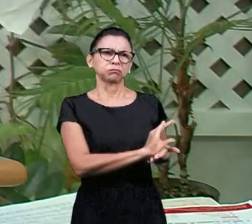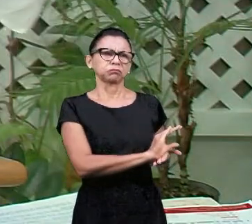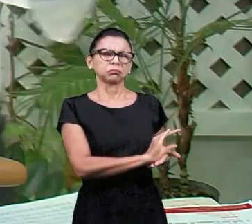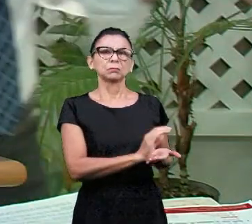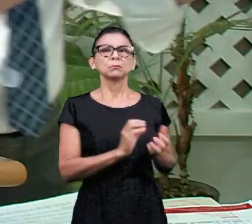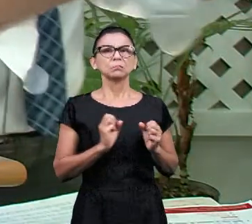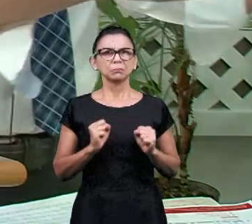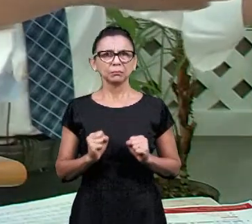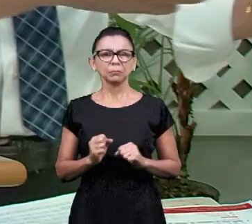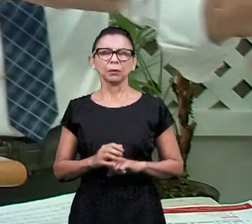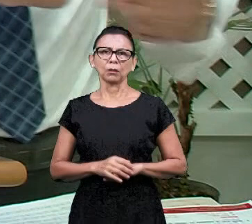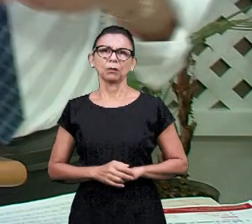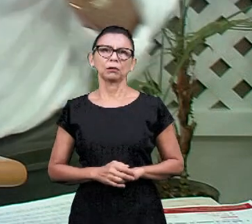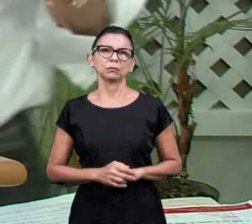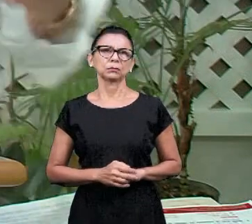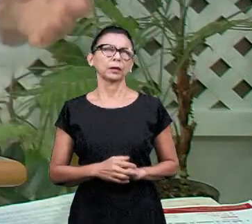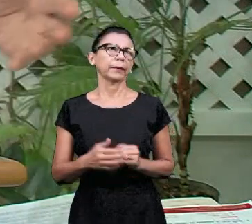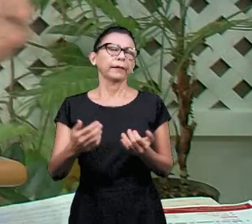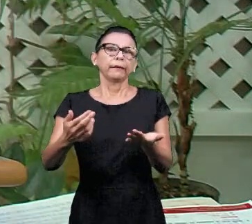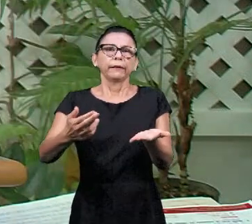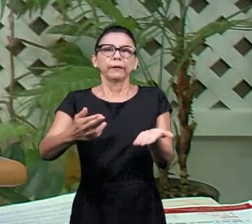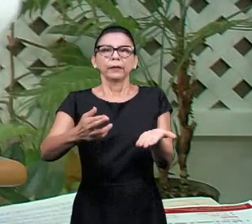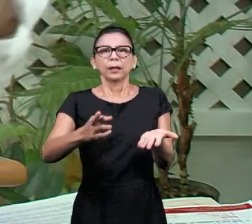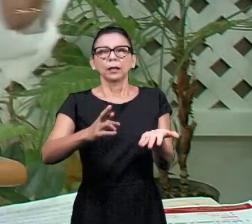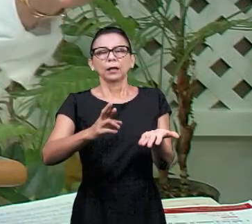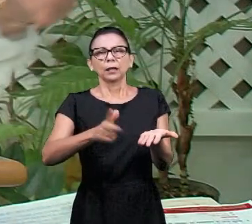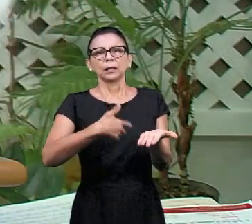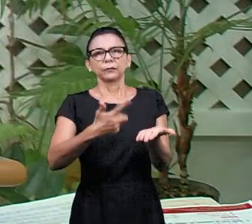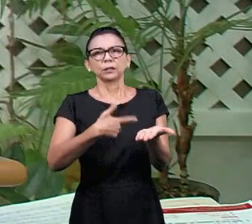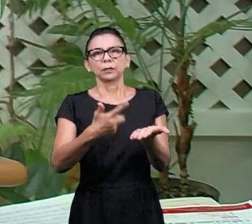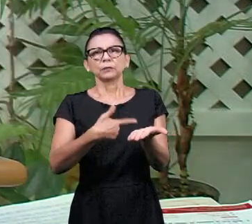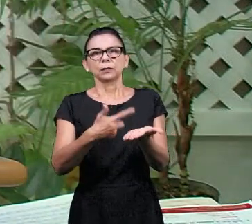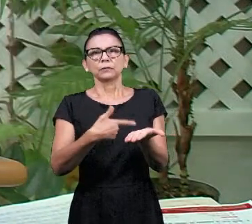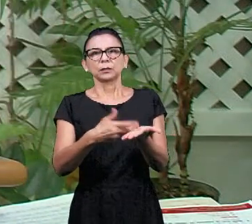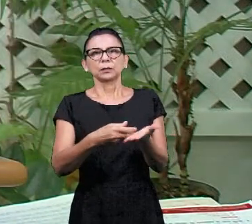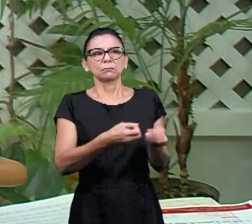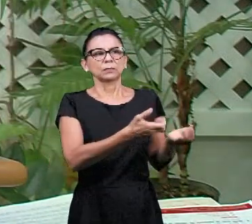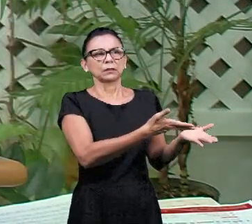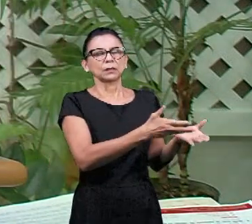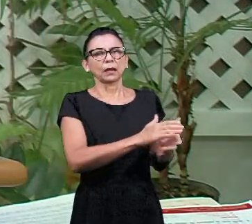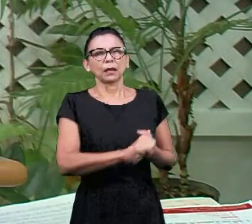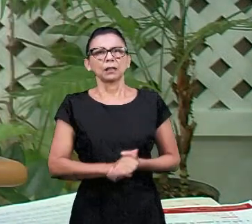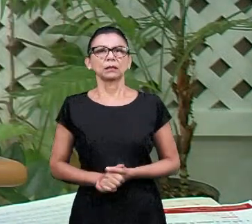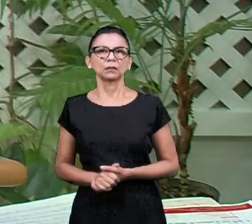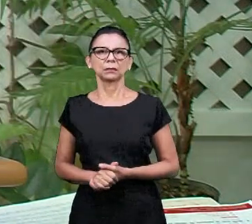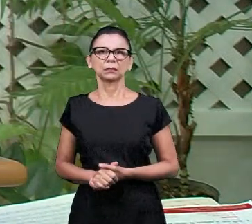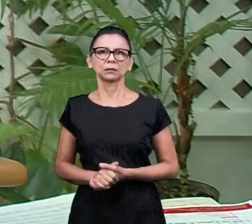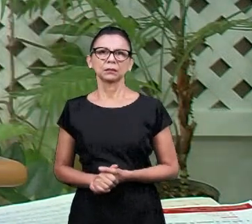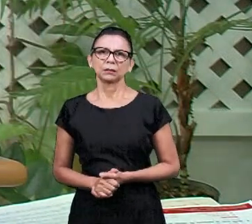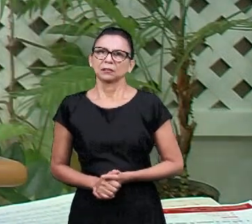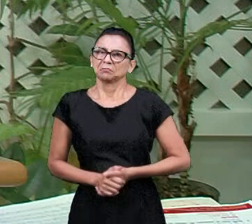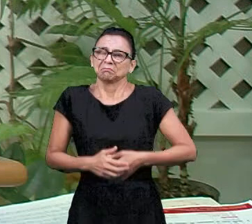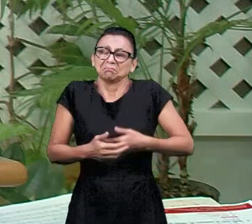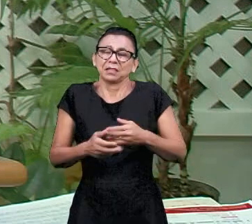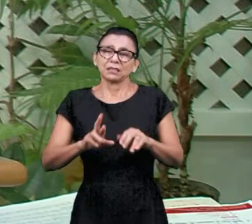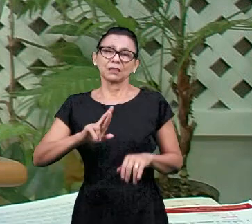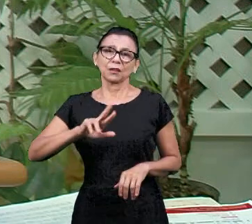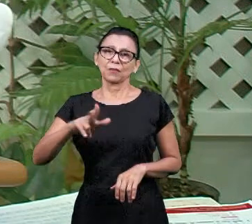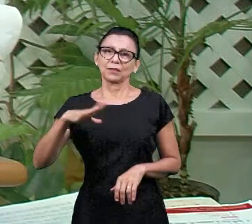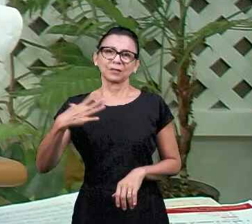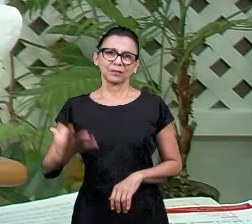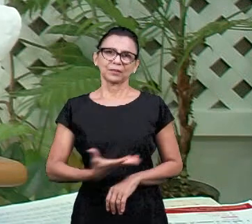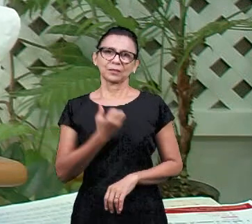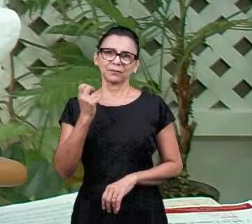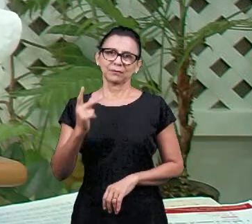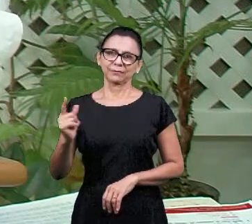vous pouvez donner des livres, des publications, demander de l'argent, vous pouvez faire qu'est-ce que vous voulez, mais ça c'est